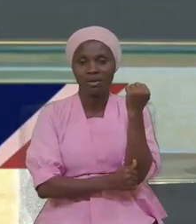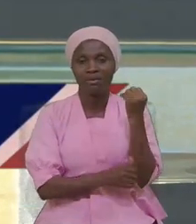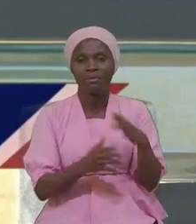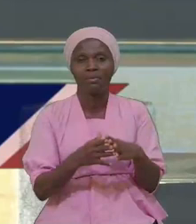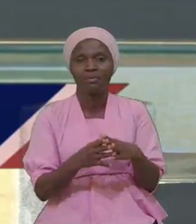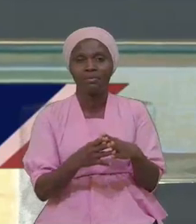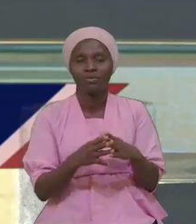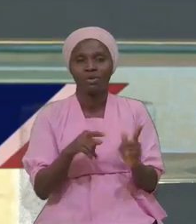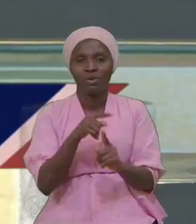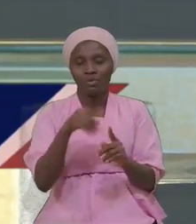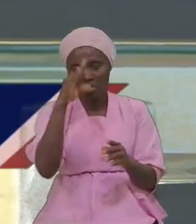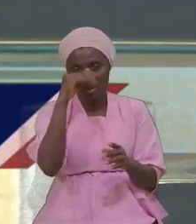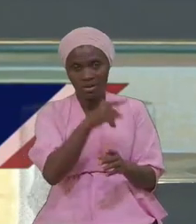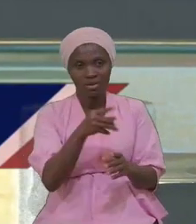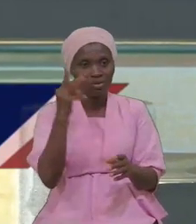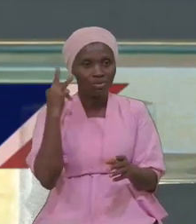offrit